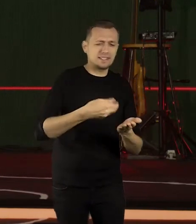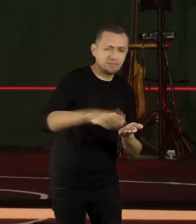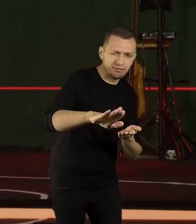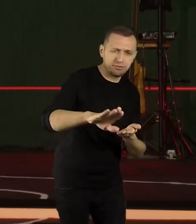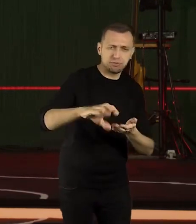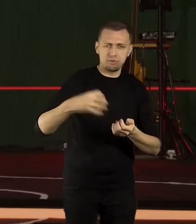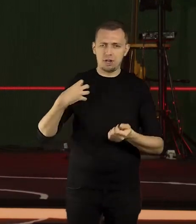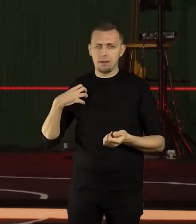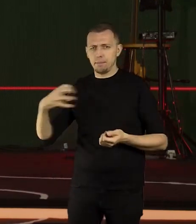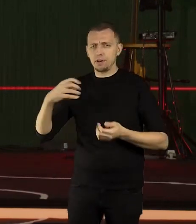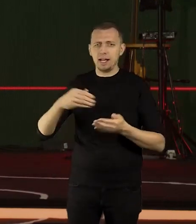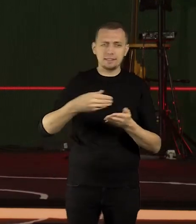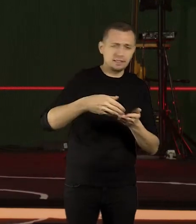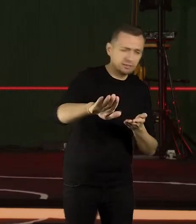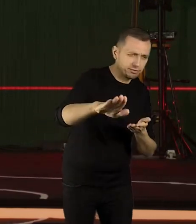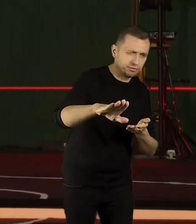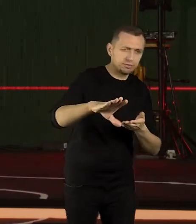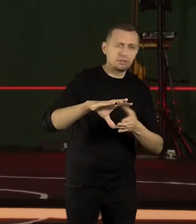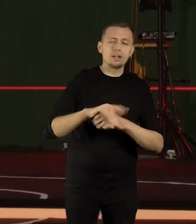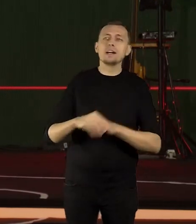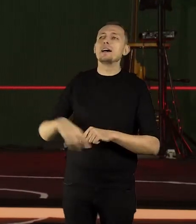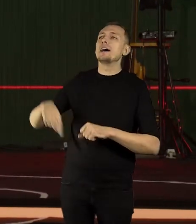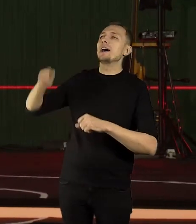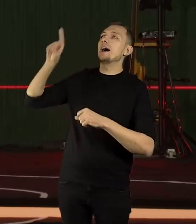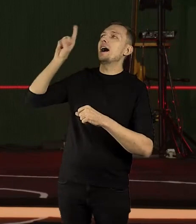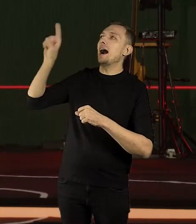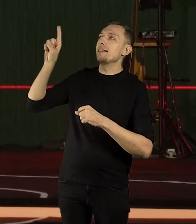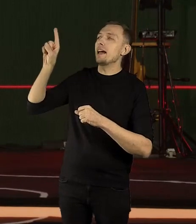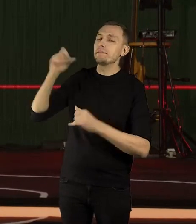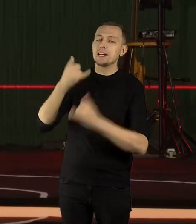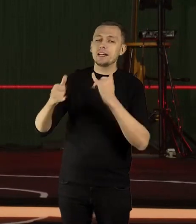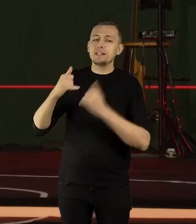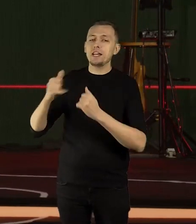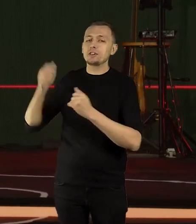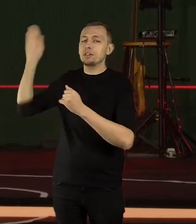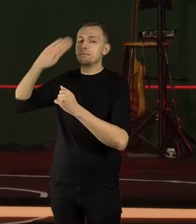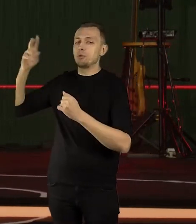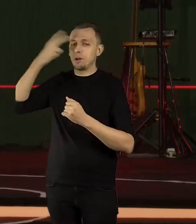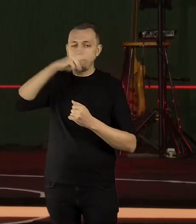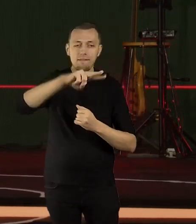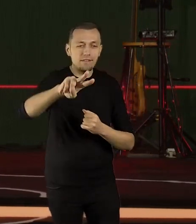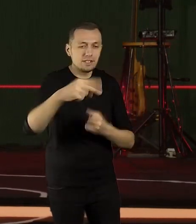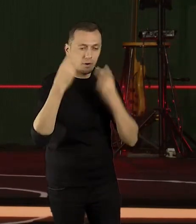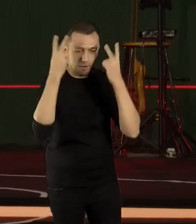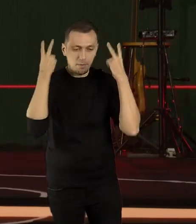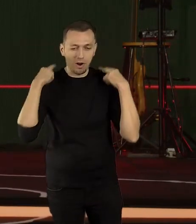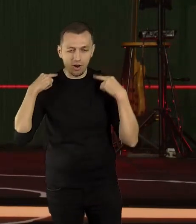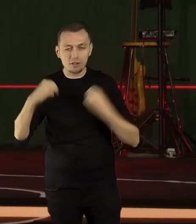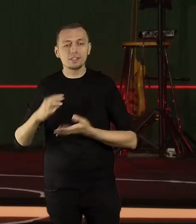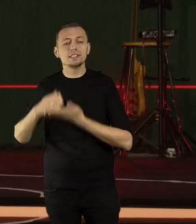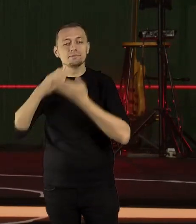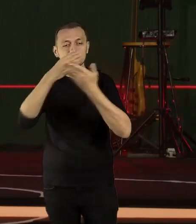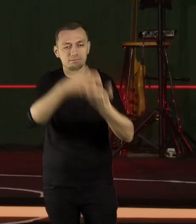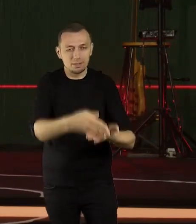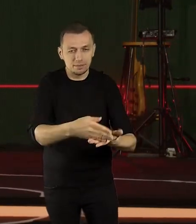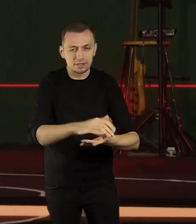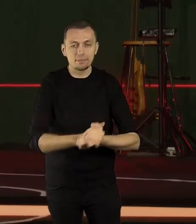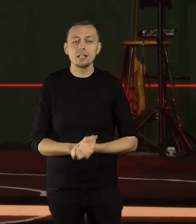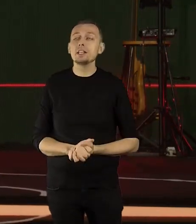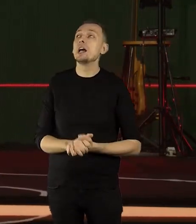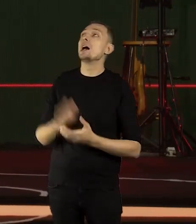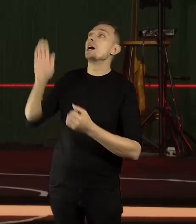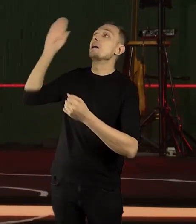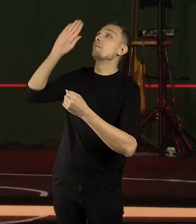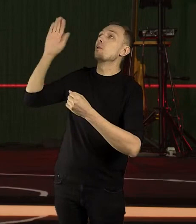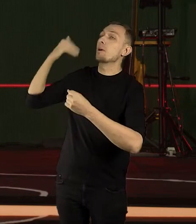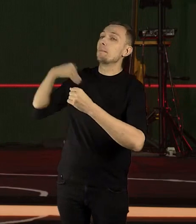odprawił z niczym. Ujął się za swoim sługą Izraelem przez wzgląd na miłosierdzie, jakie obiecał naszym